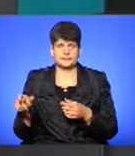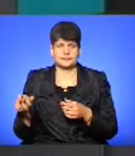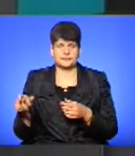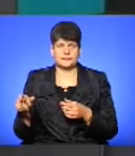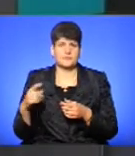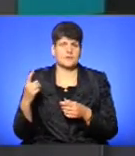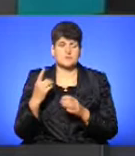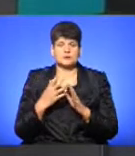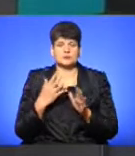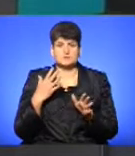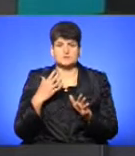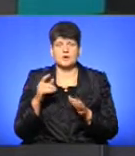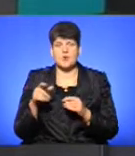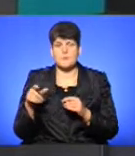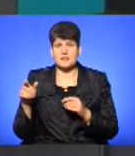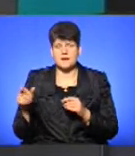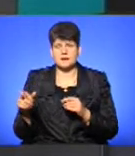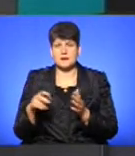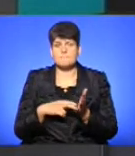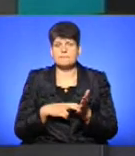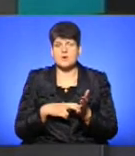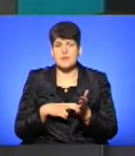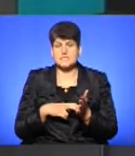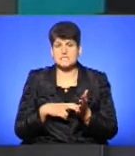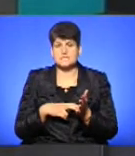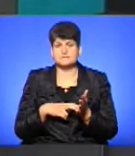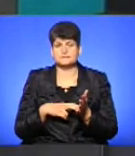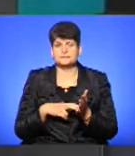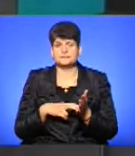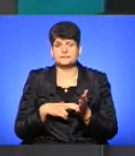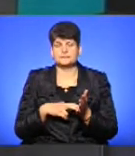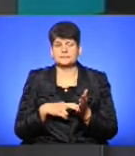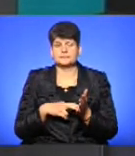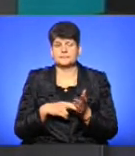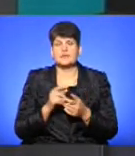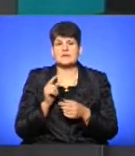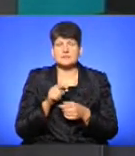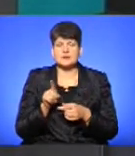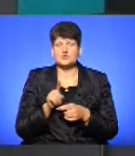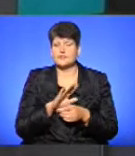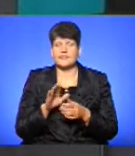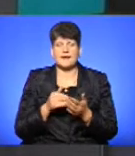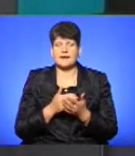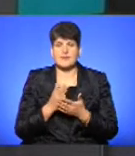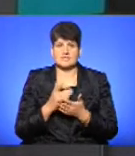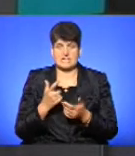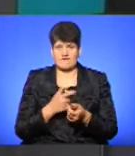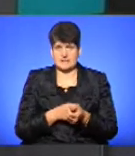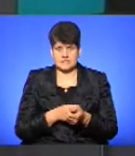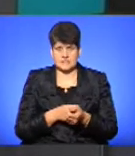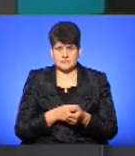все, громадяни бояться за те, що неякісна вакцина, тому